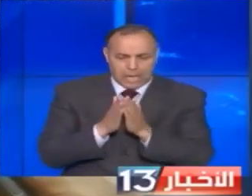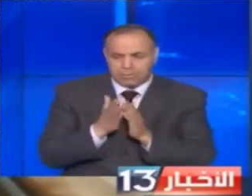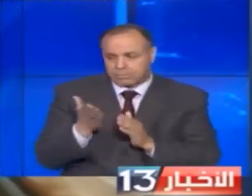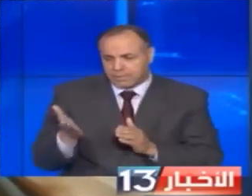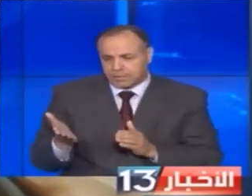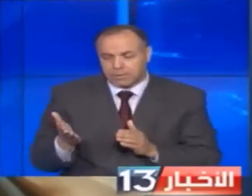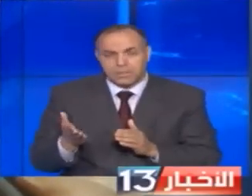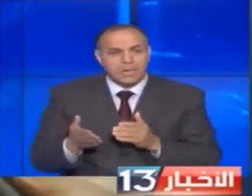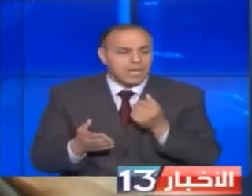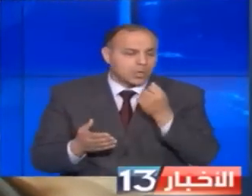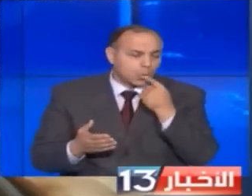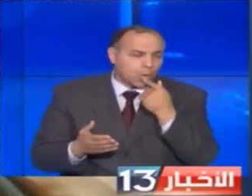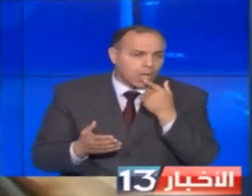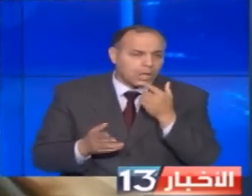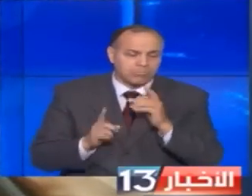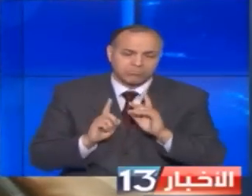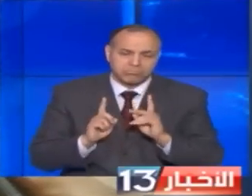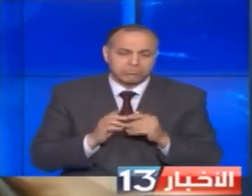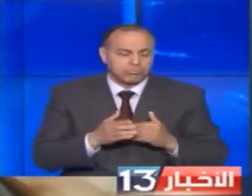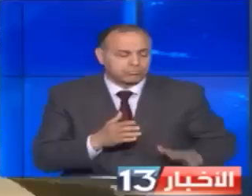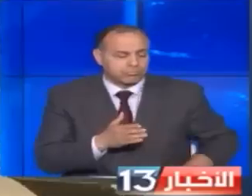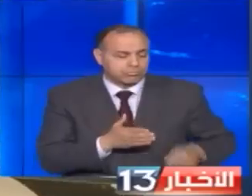لكن الدوريات الدوليه